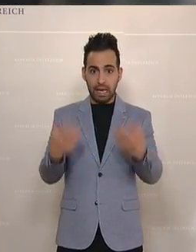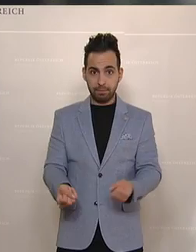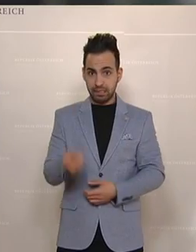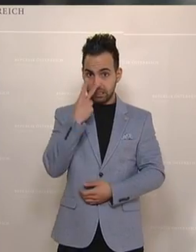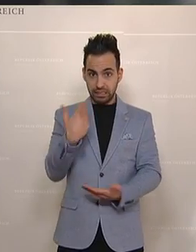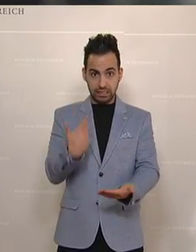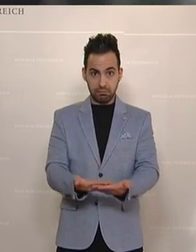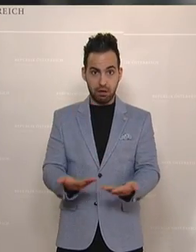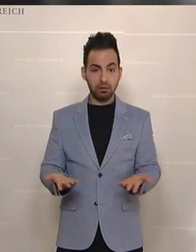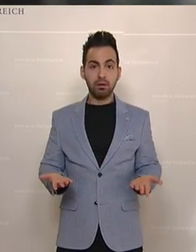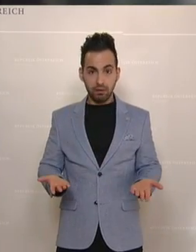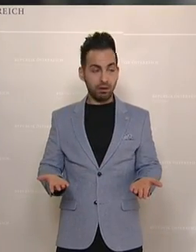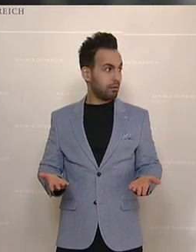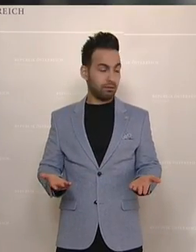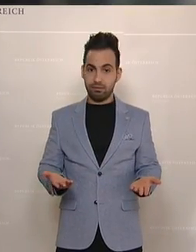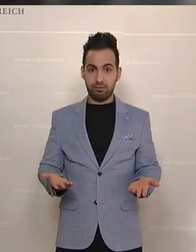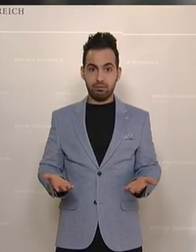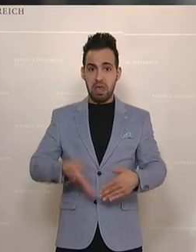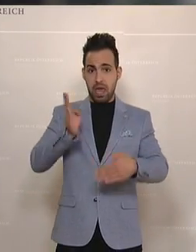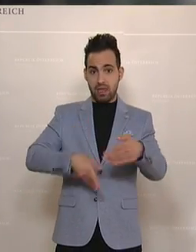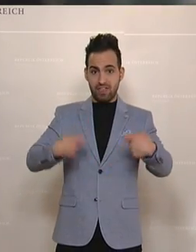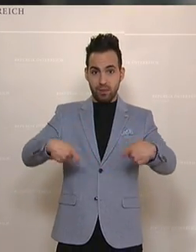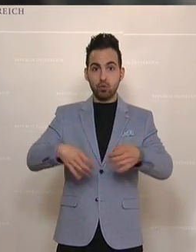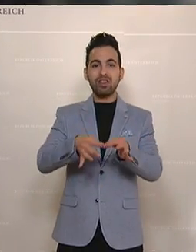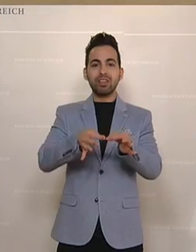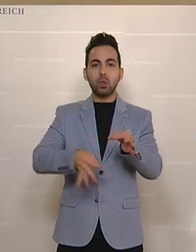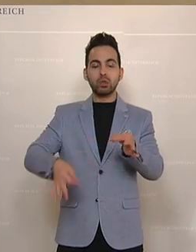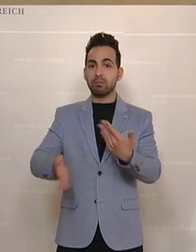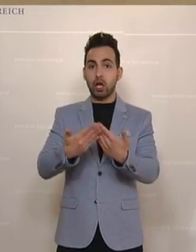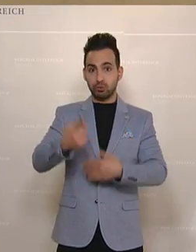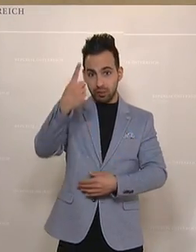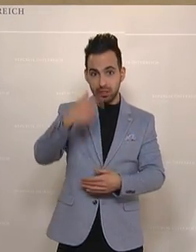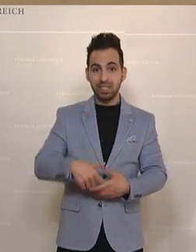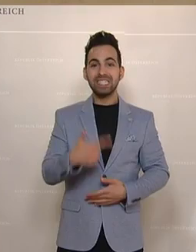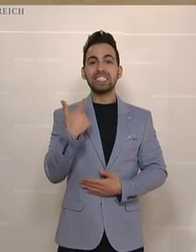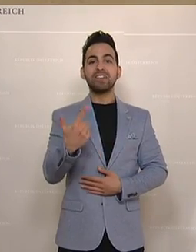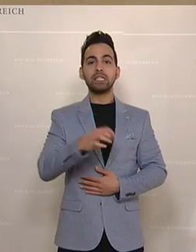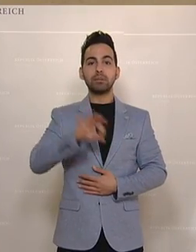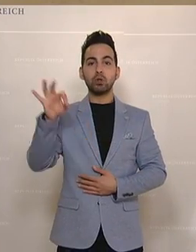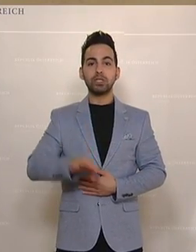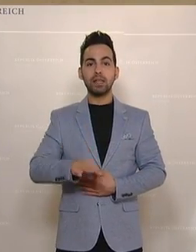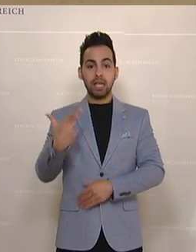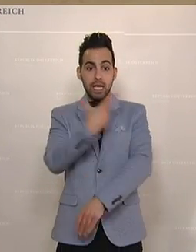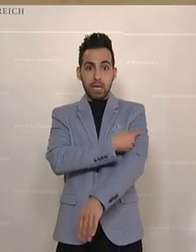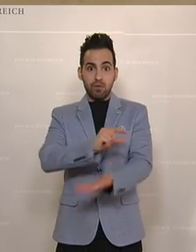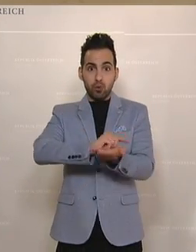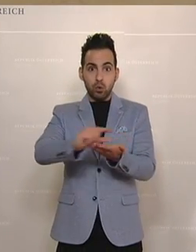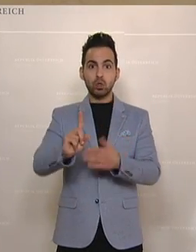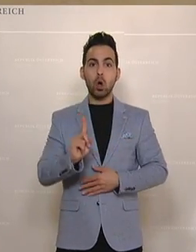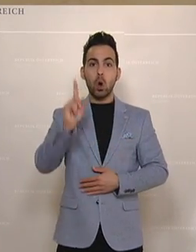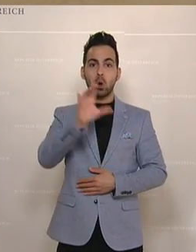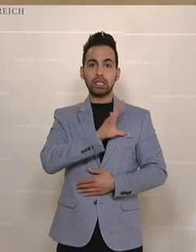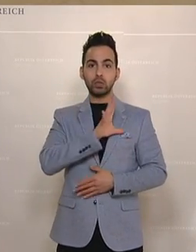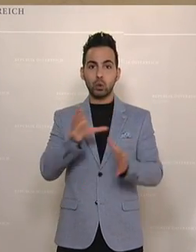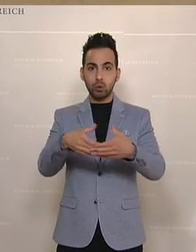Dass zum Zeitpunkt Ende Februar in Niederösterreich zum Beispiel gerade einmal 20% der Impfdosen nur an die Hochrisikogruppe der